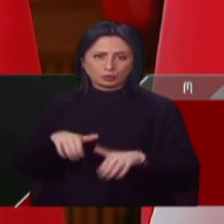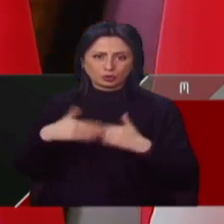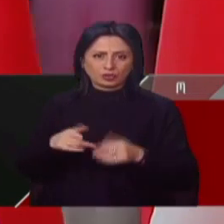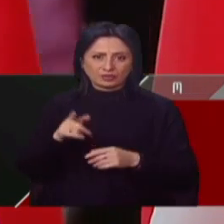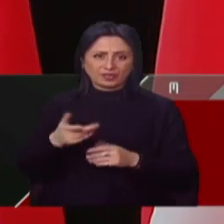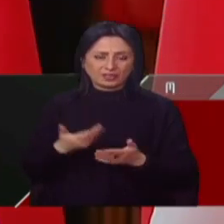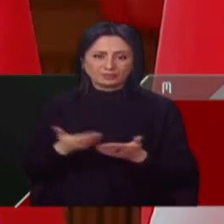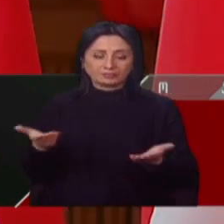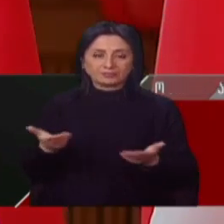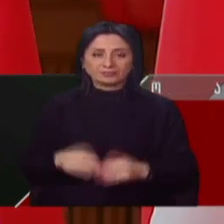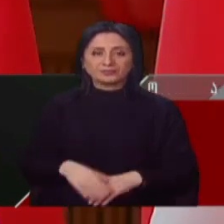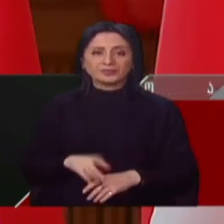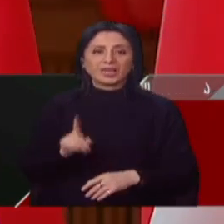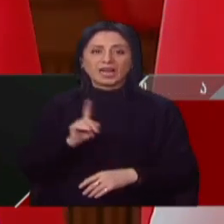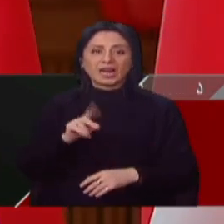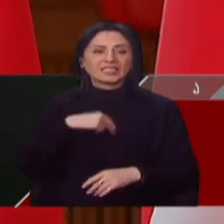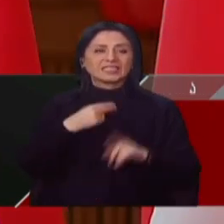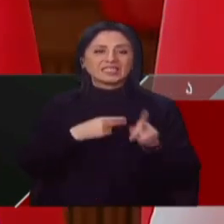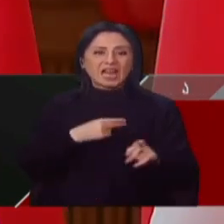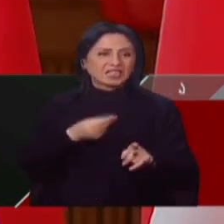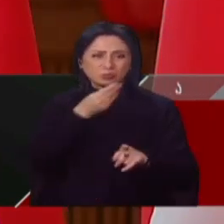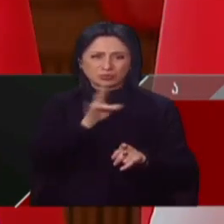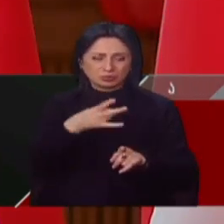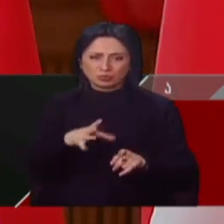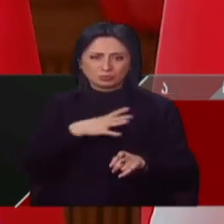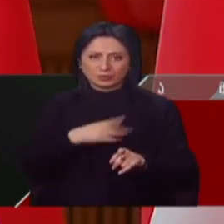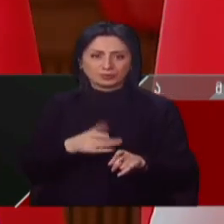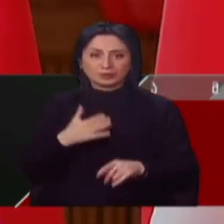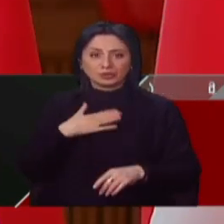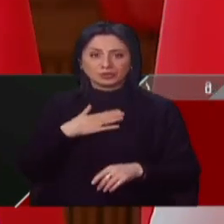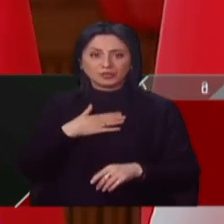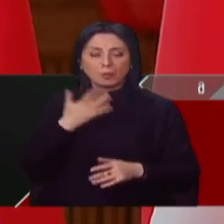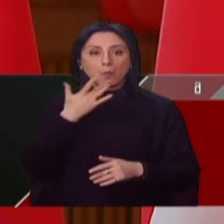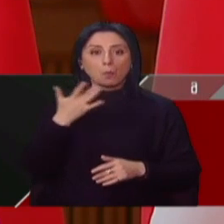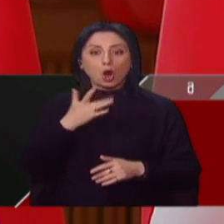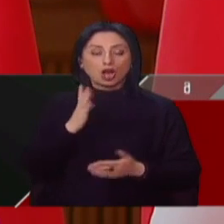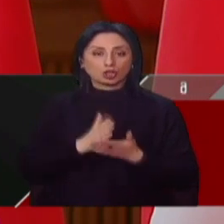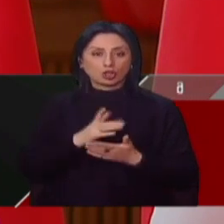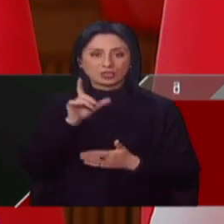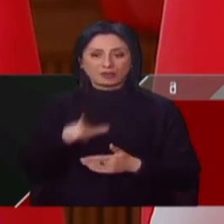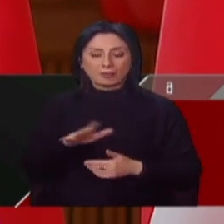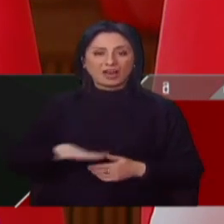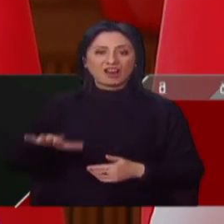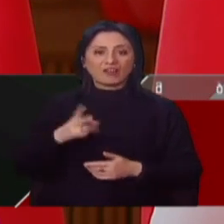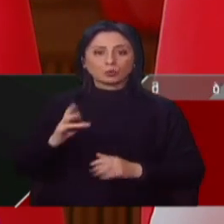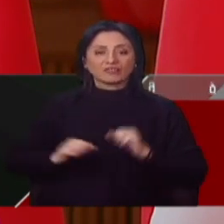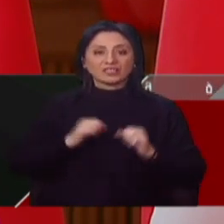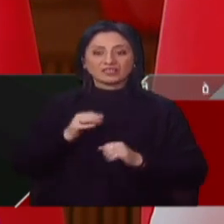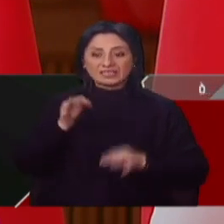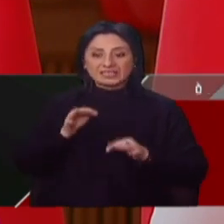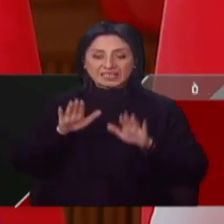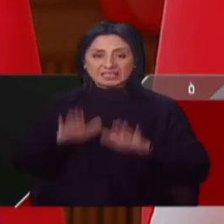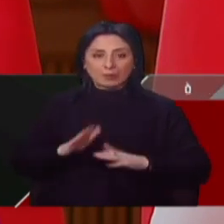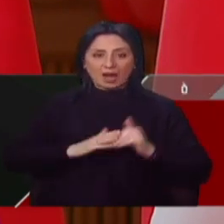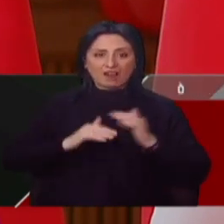როგორც ასეთი, მაგრამ არ სტრასბურგში არ იყო წასაღები ჩვენ. Politicosebri vor da, am crezut că n-aș fi văzut să am